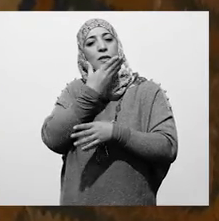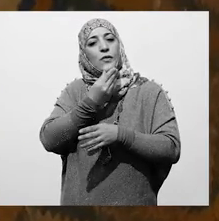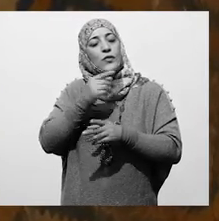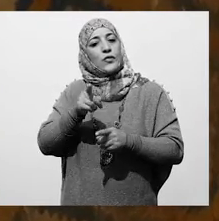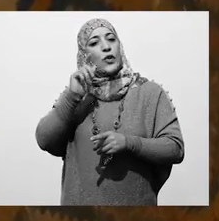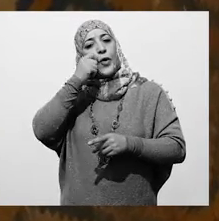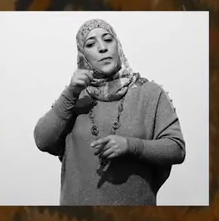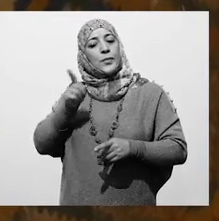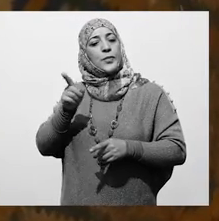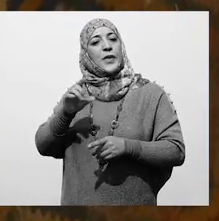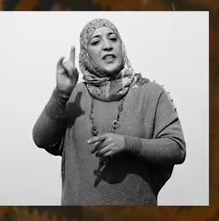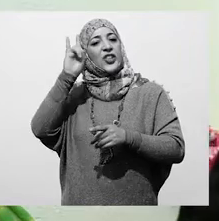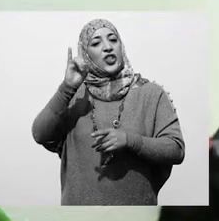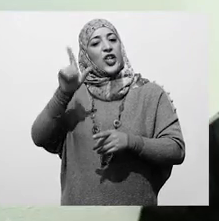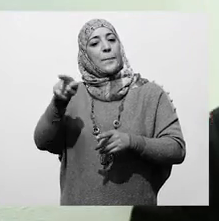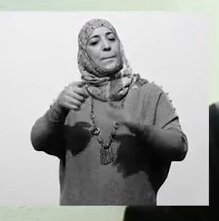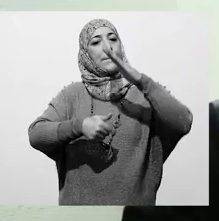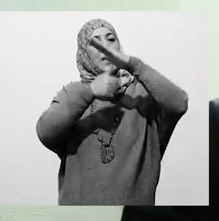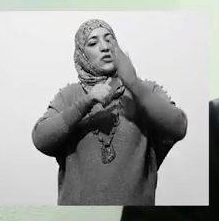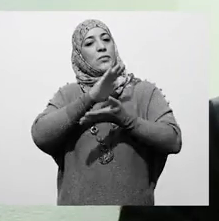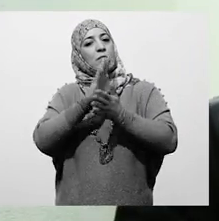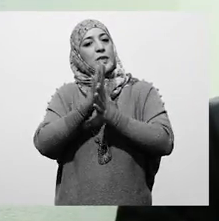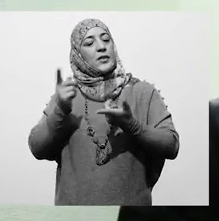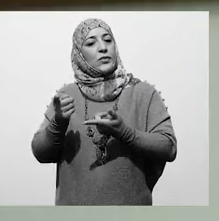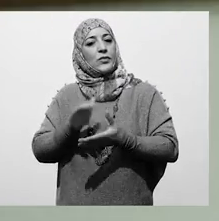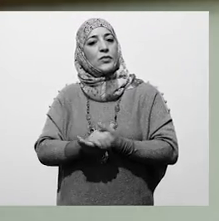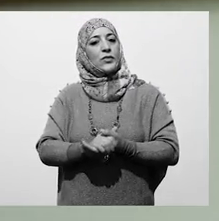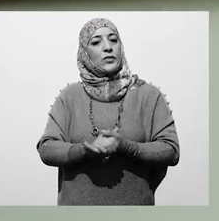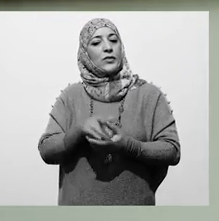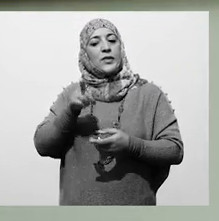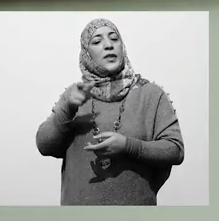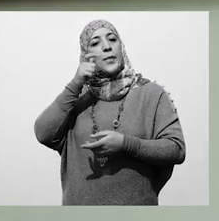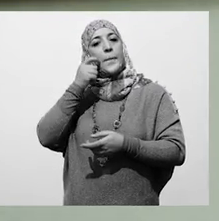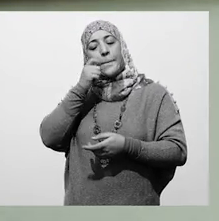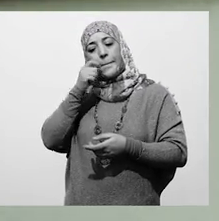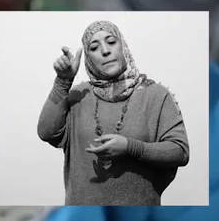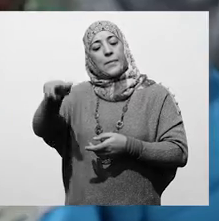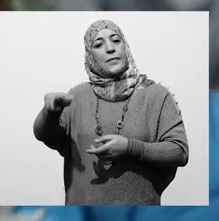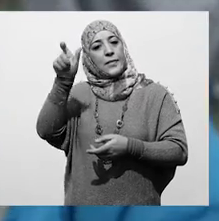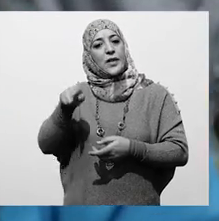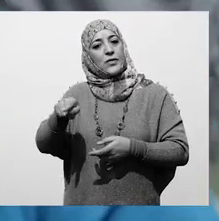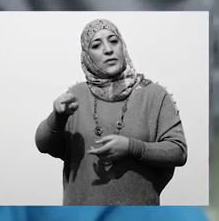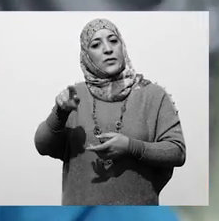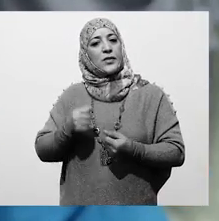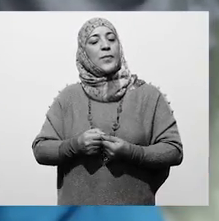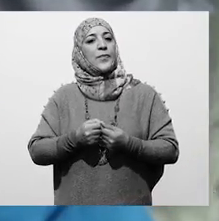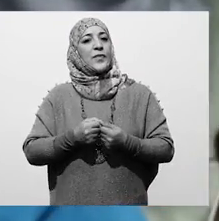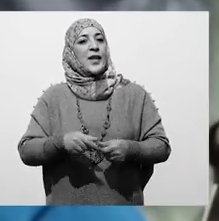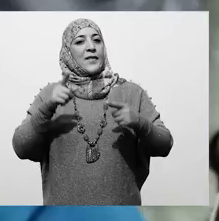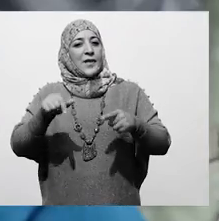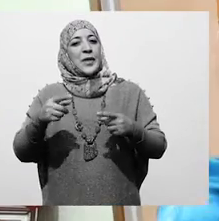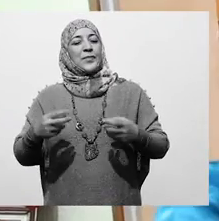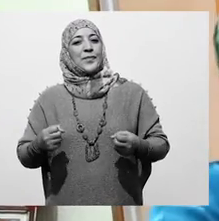hicham pas prédire qui est le président est en fait qui est une personne qui a perdu la vue suite à un